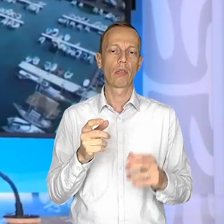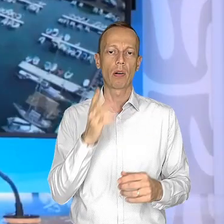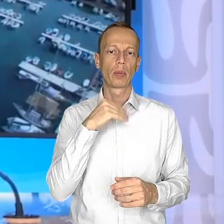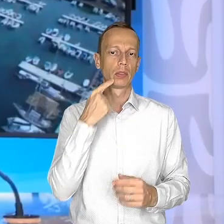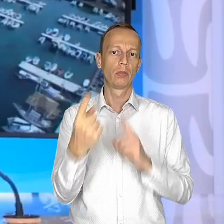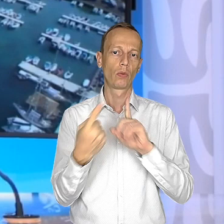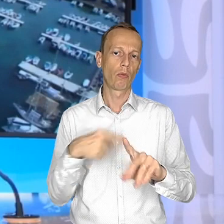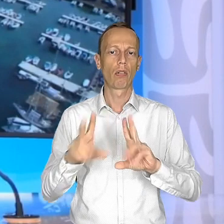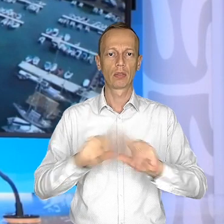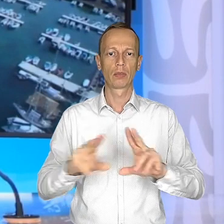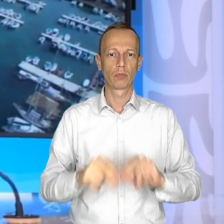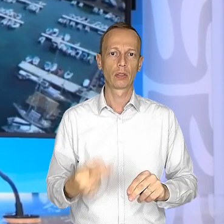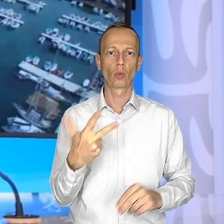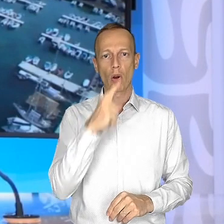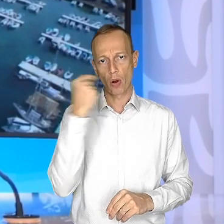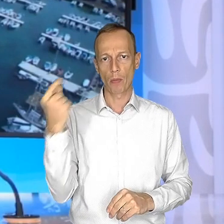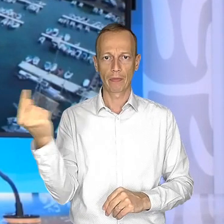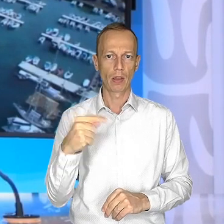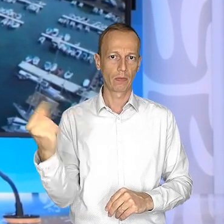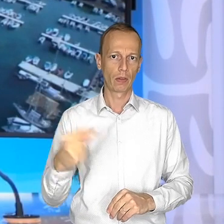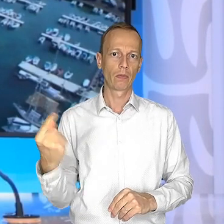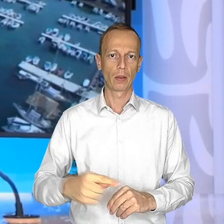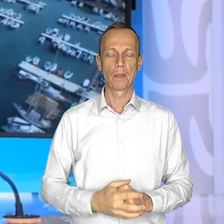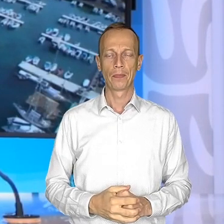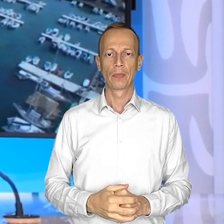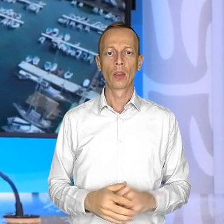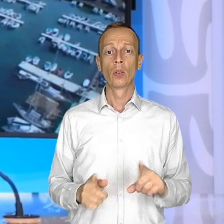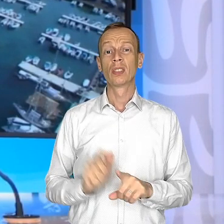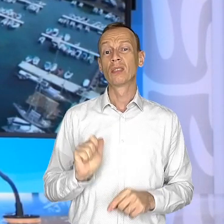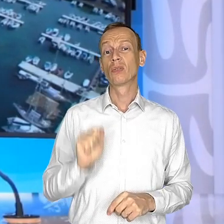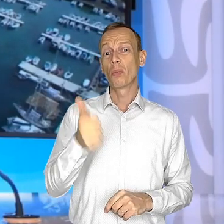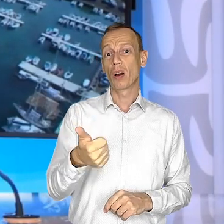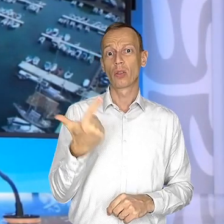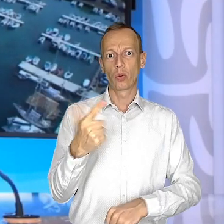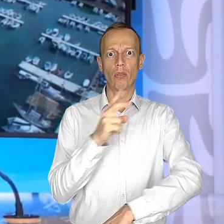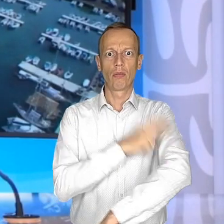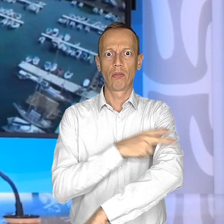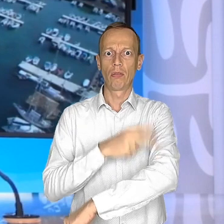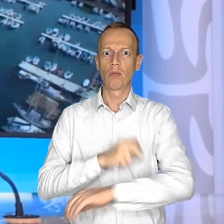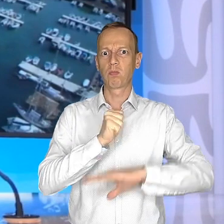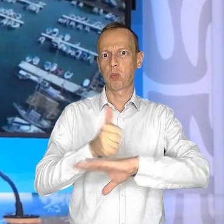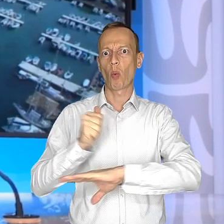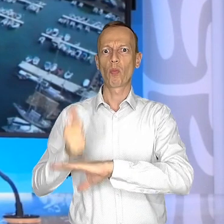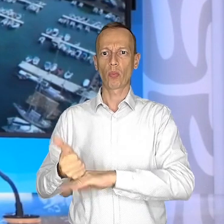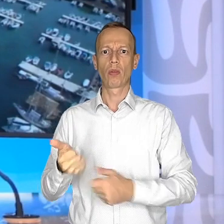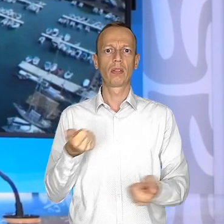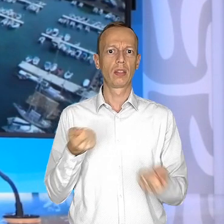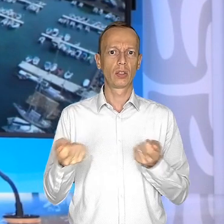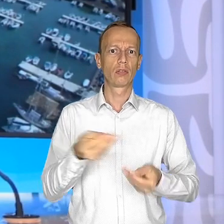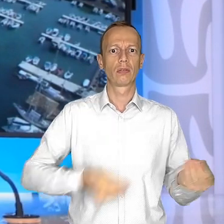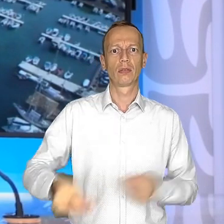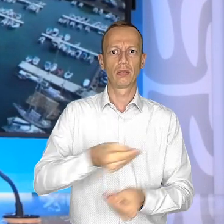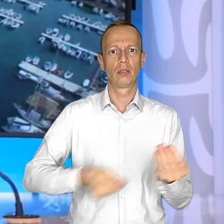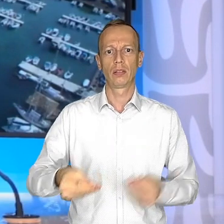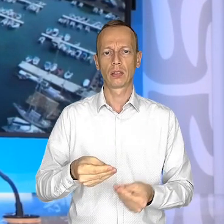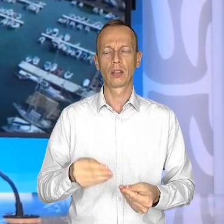Oui, merci Ayata et Jacques Damour pour toutes ces précisions. Et sachez aussi que demain, les 2 têtes présumées du réseau vont être entendues par les magistrats.